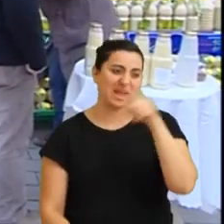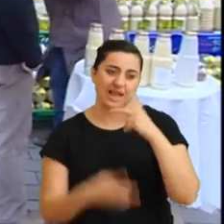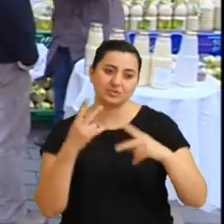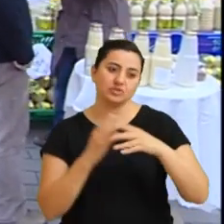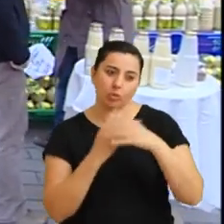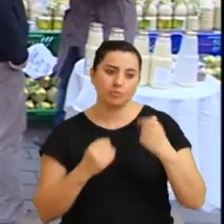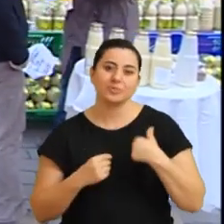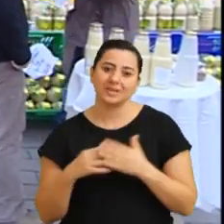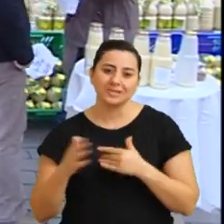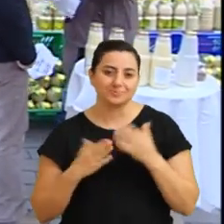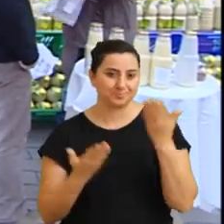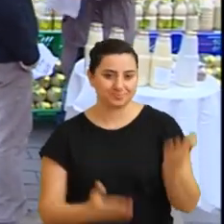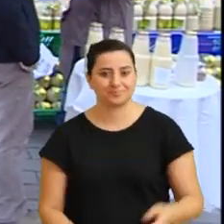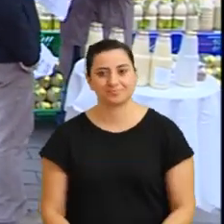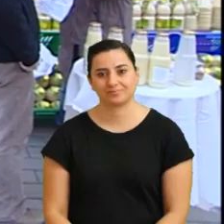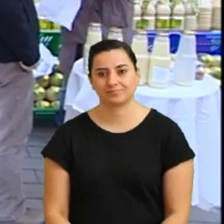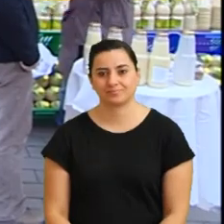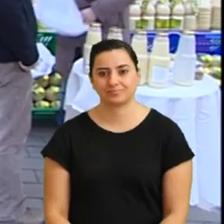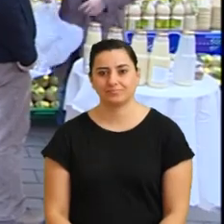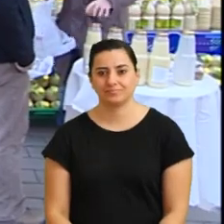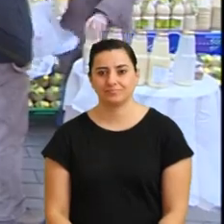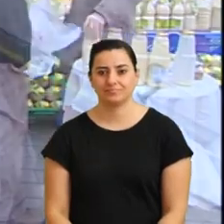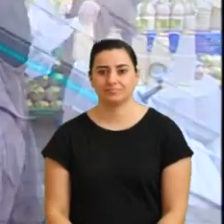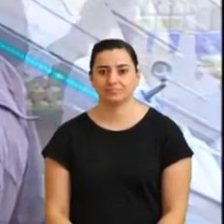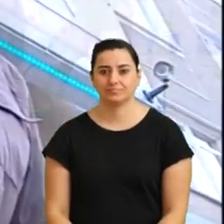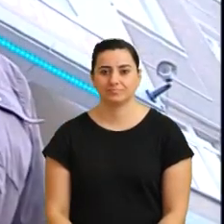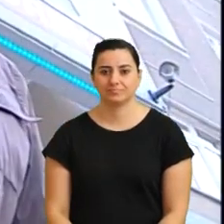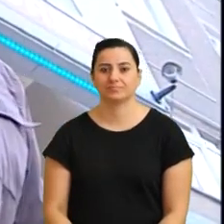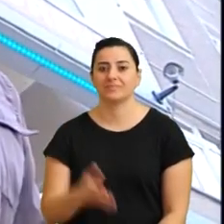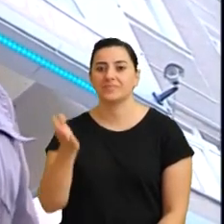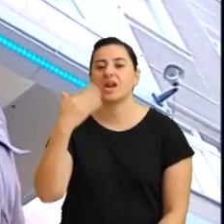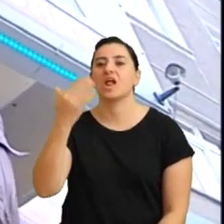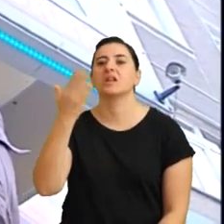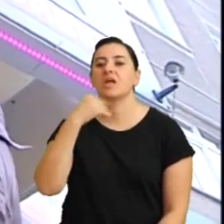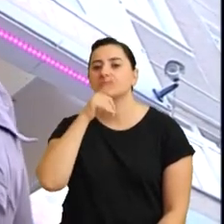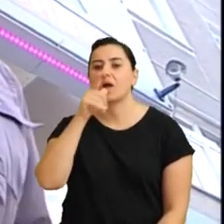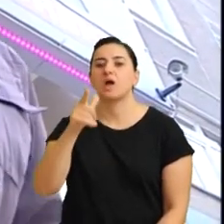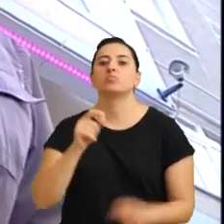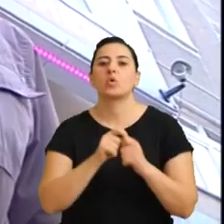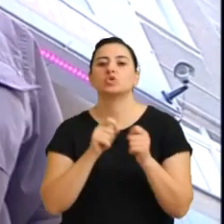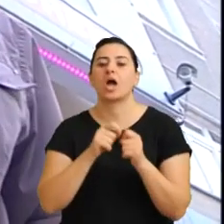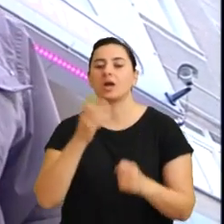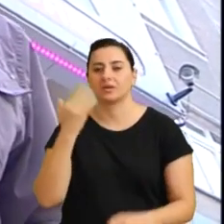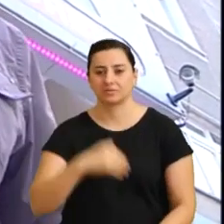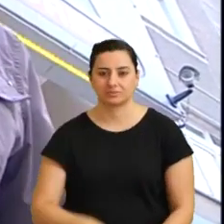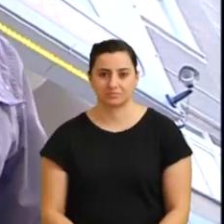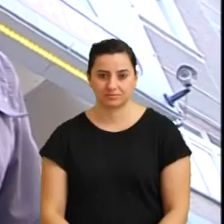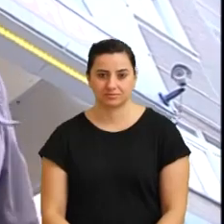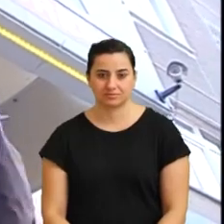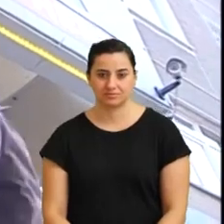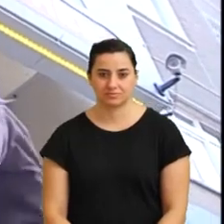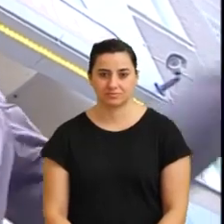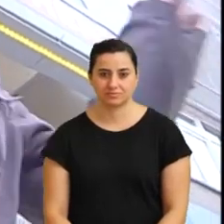3 lira. Yok, biz öyle satış yapıyoruz. Gel, gel! Boza, boza, boza